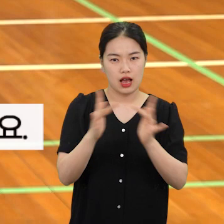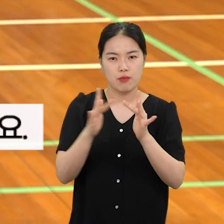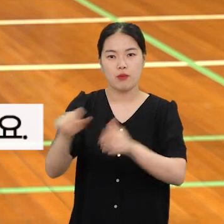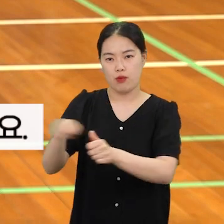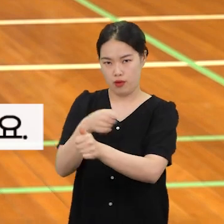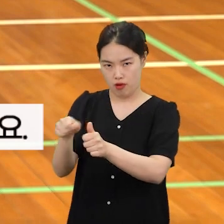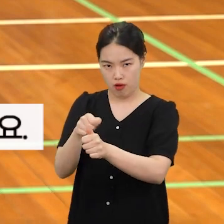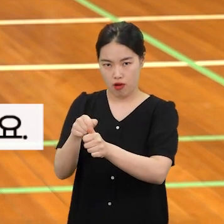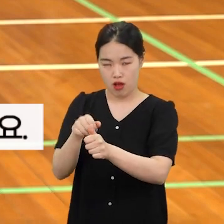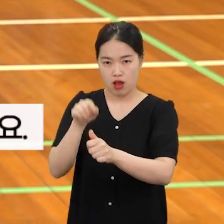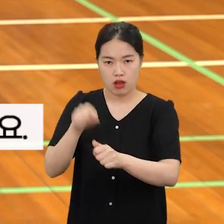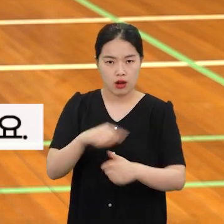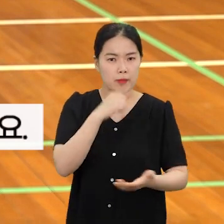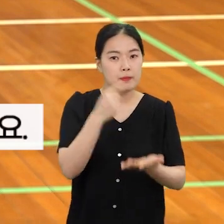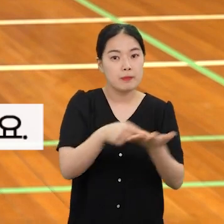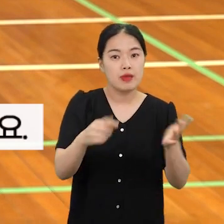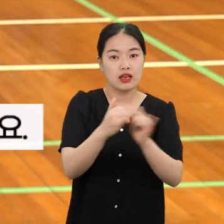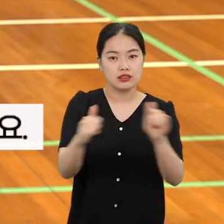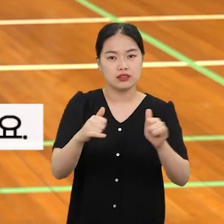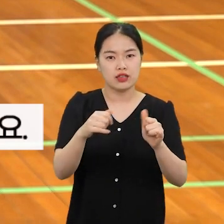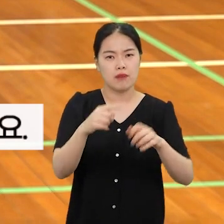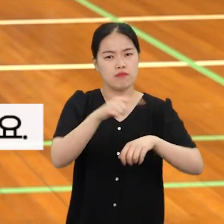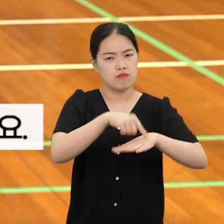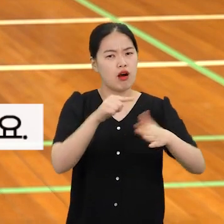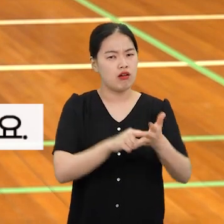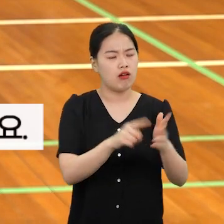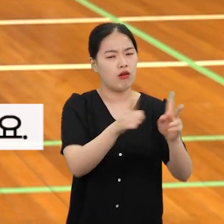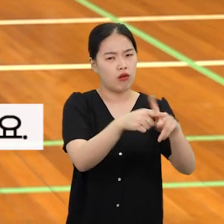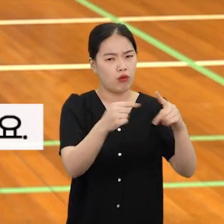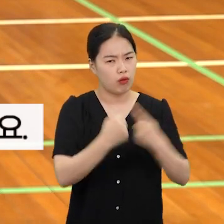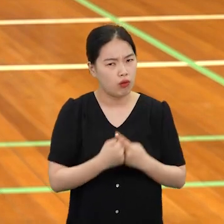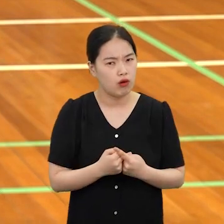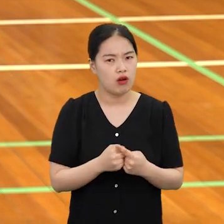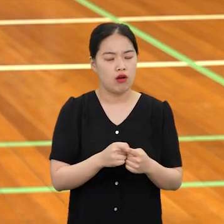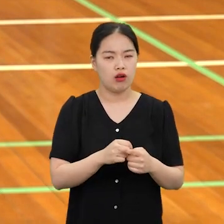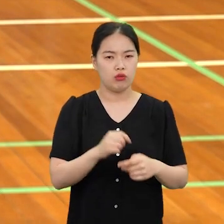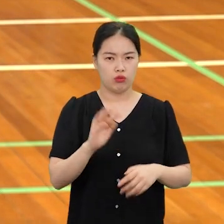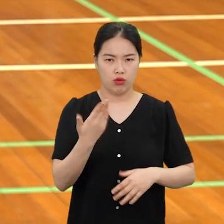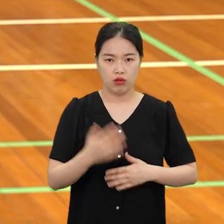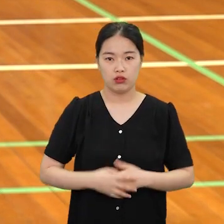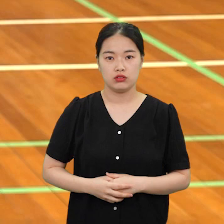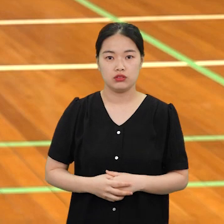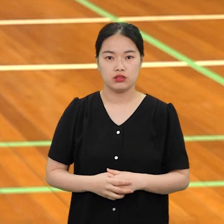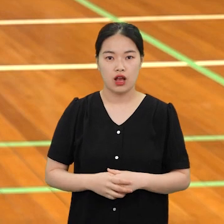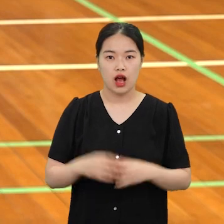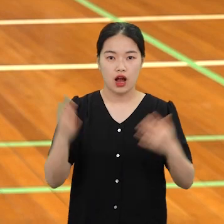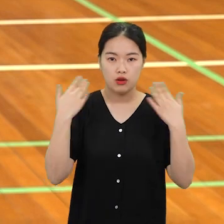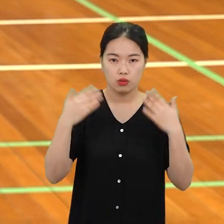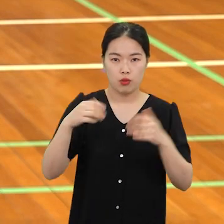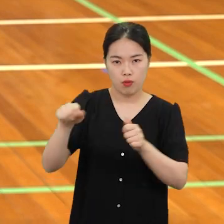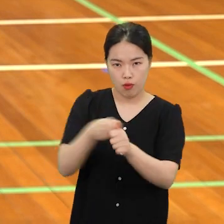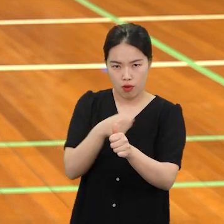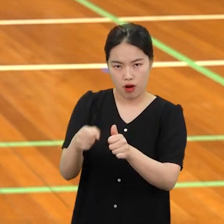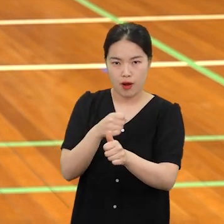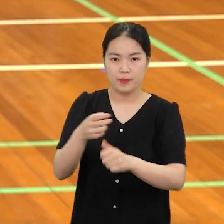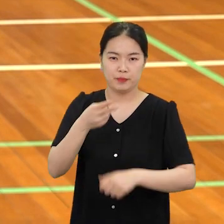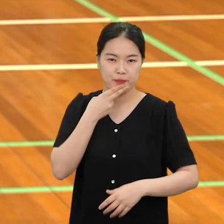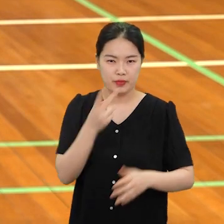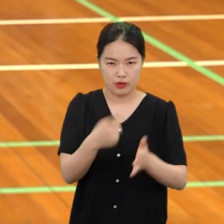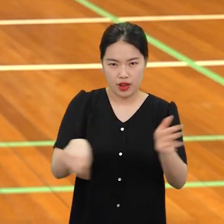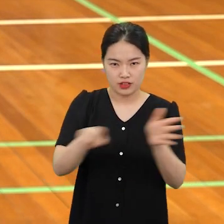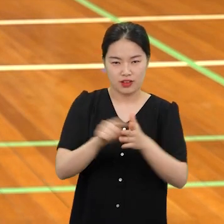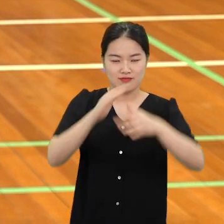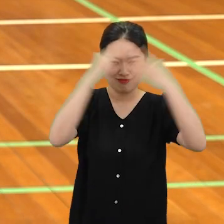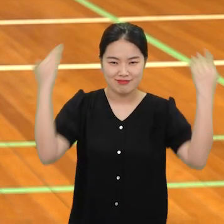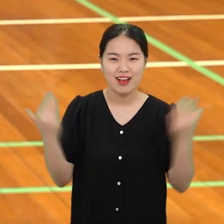사이버 폭력을 당한 피해자들의 마음이 얼마나 아플지 알게 되었고요. 우리 학교에서도 이러한 피해가 일어나지 않기 위해 우리